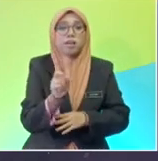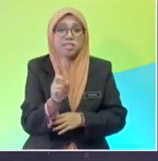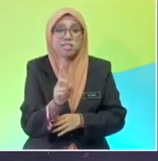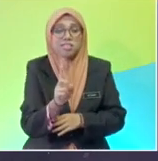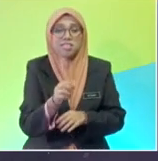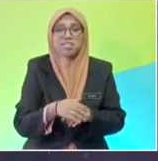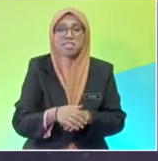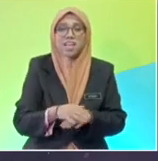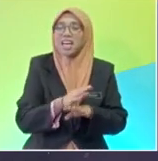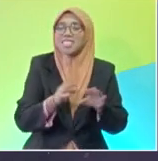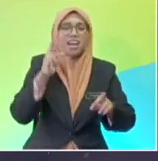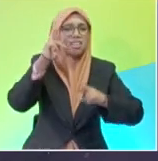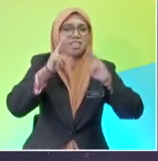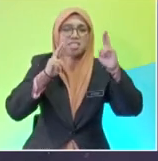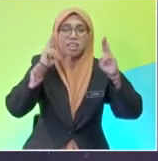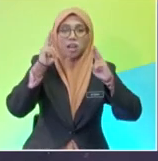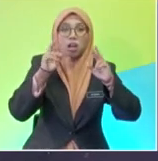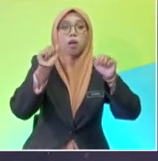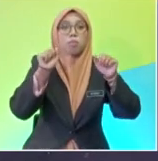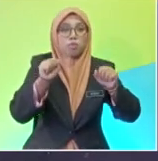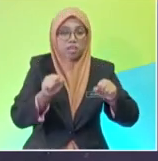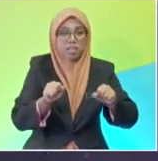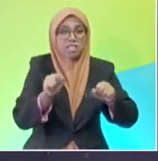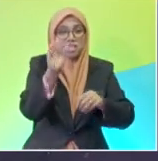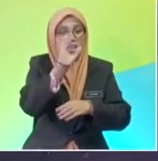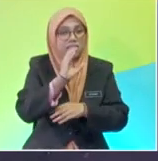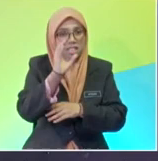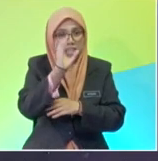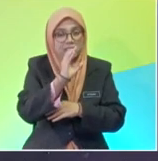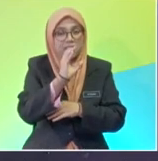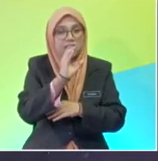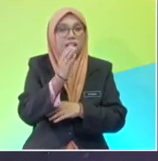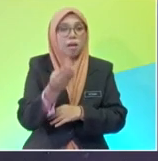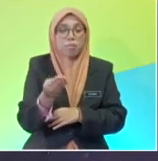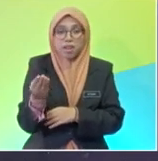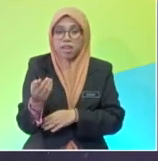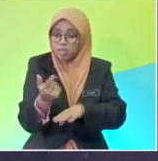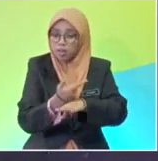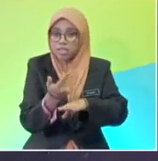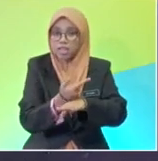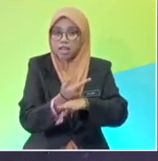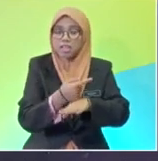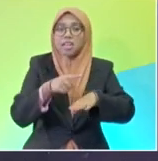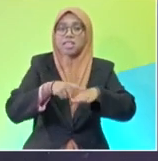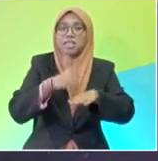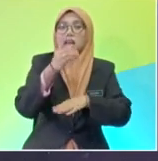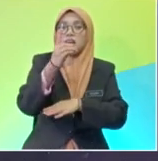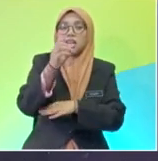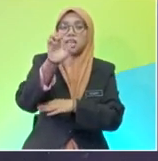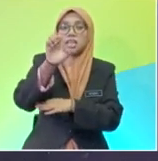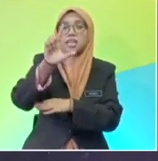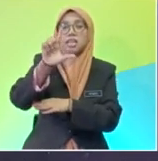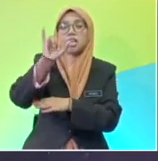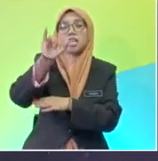Allah. Jangan risau. Kita boleh dapatkan kita punya bahan ni pada pelantar D5